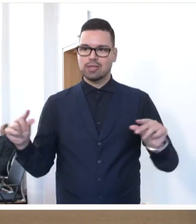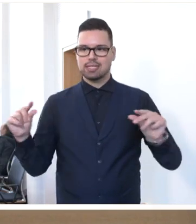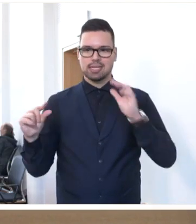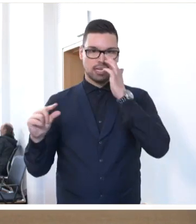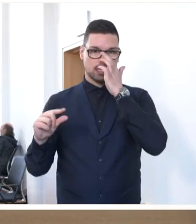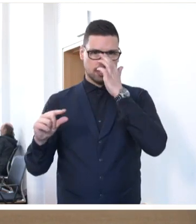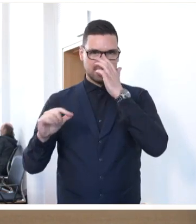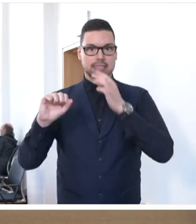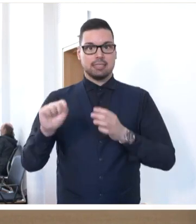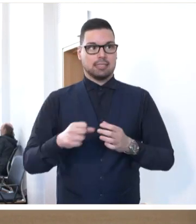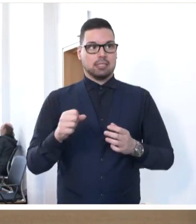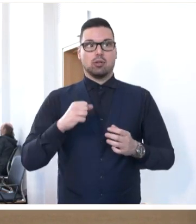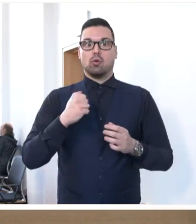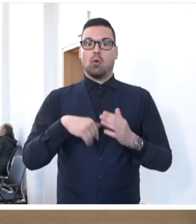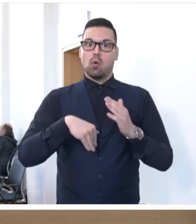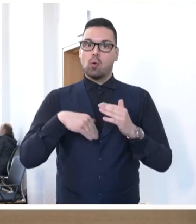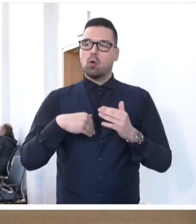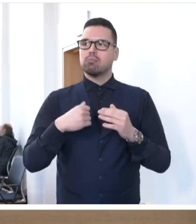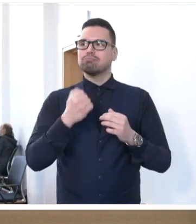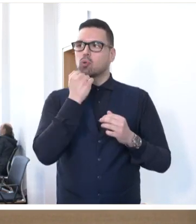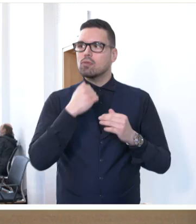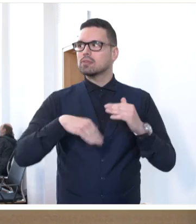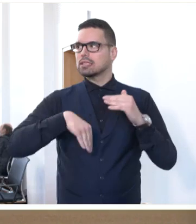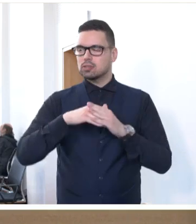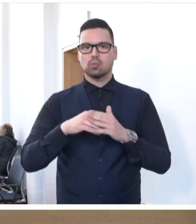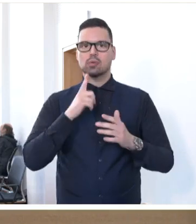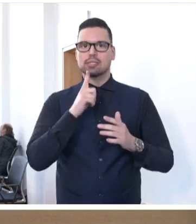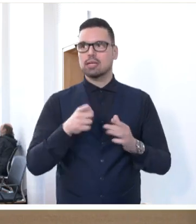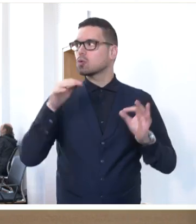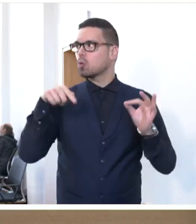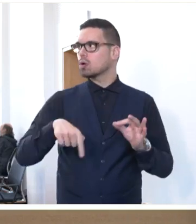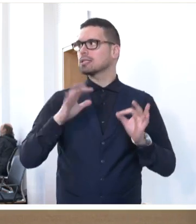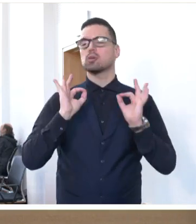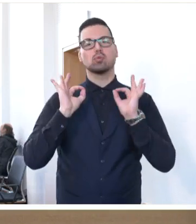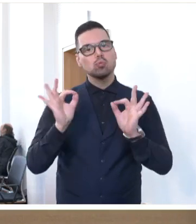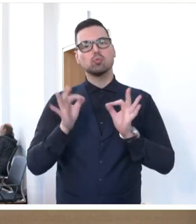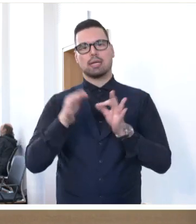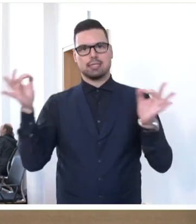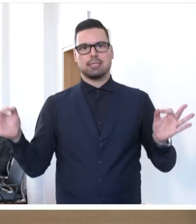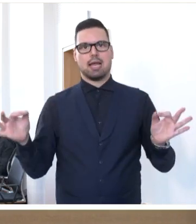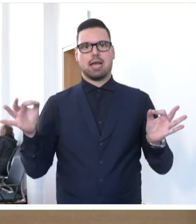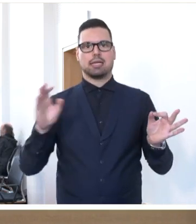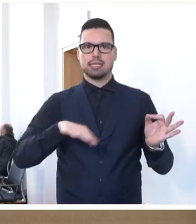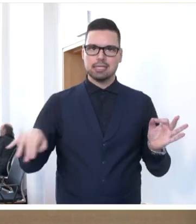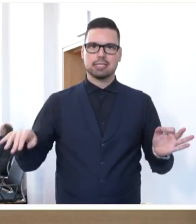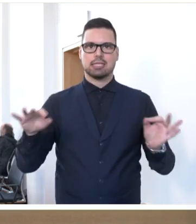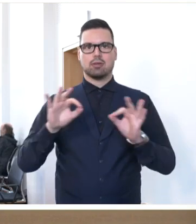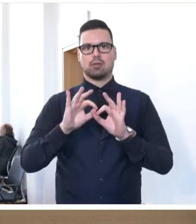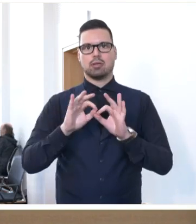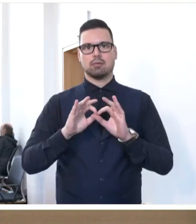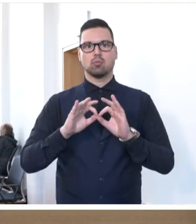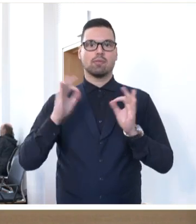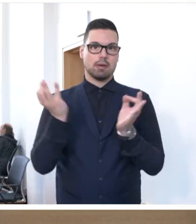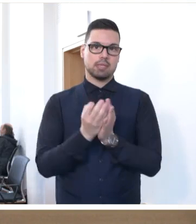es nicht oft genug sagen. Heute ist ein guter Tag für die Kinder und Familien in unserem Land.